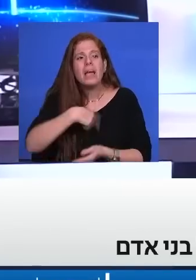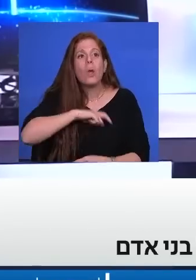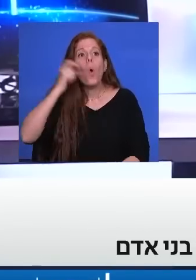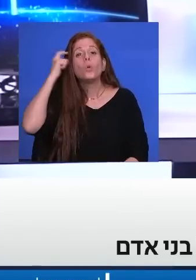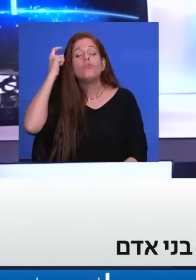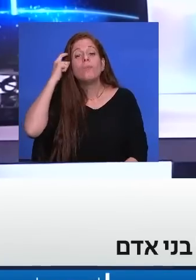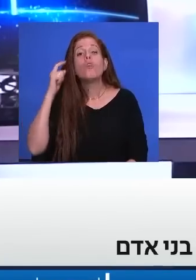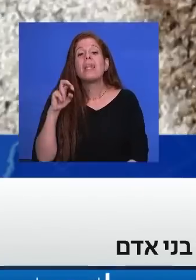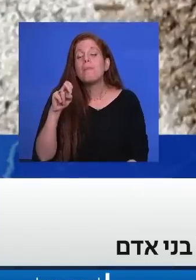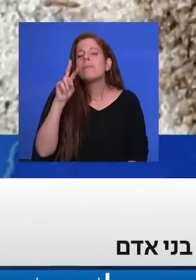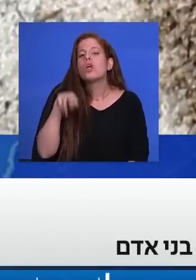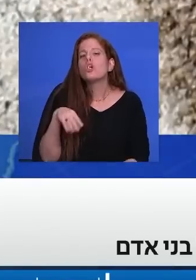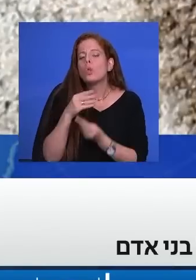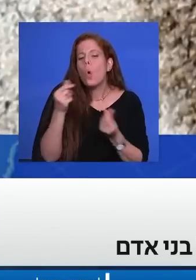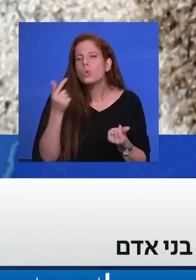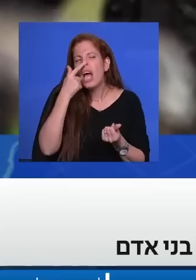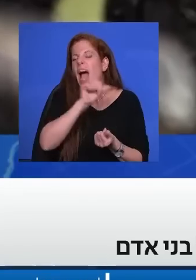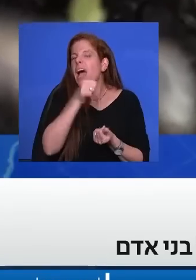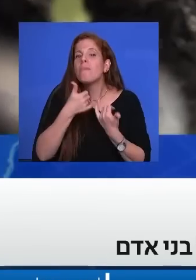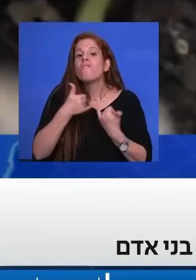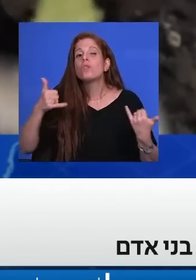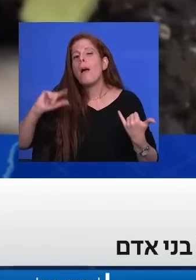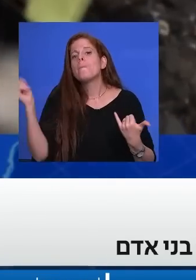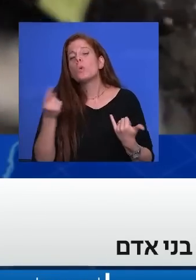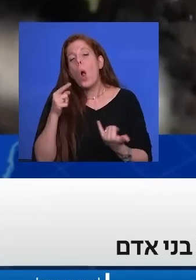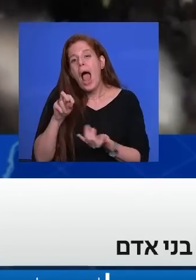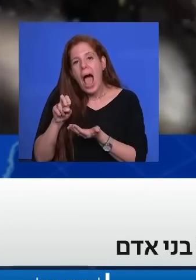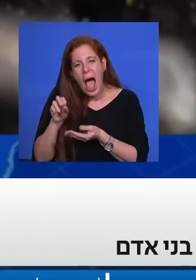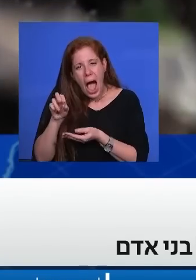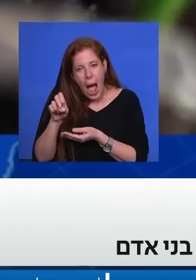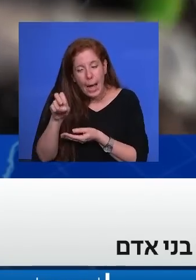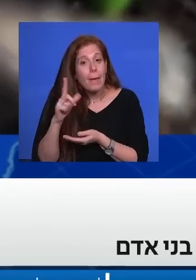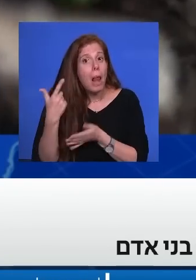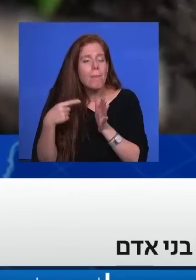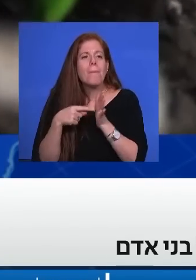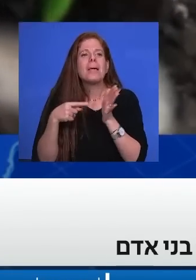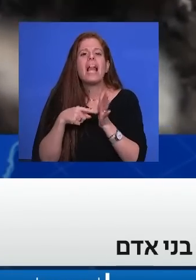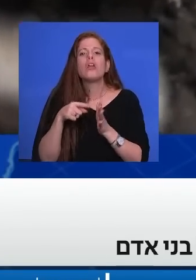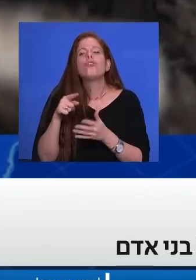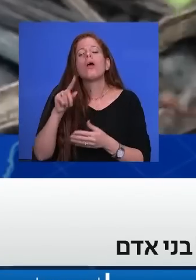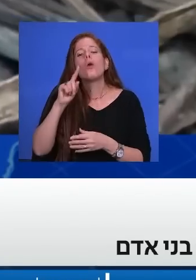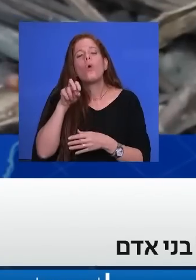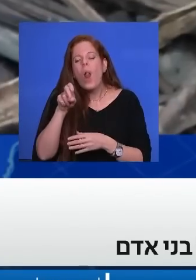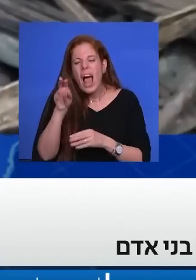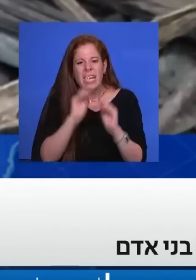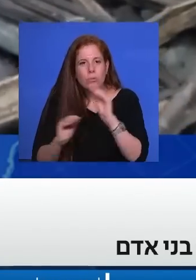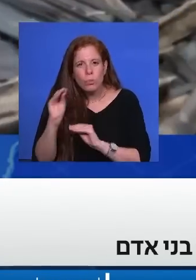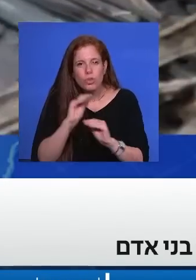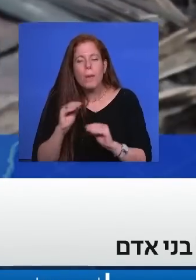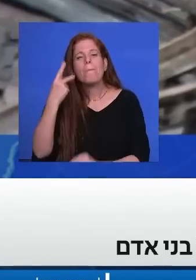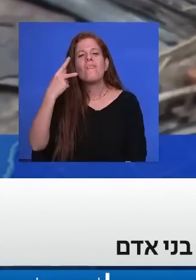שהנמלים, יש את חוש הריח הכי מפותח מכל החרקים, למה? בגלל שהם, כל החרקים משתמשים